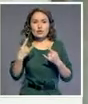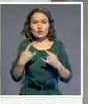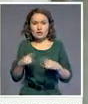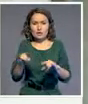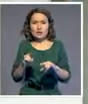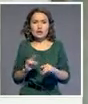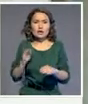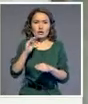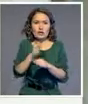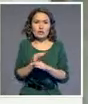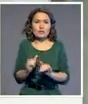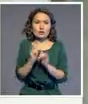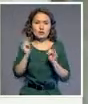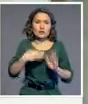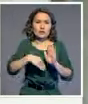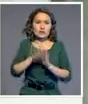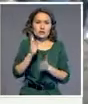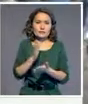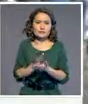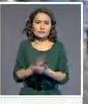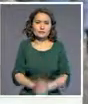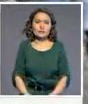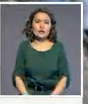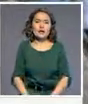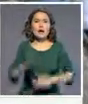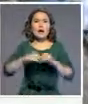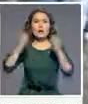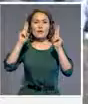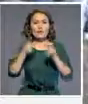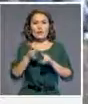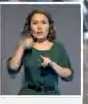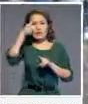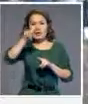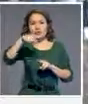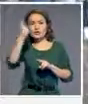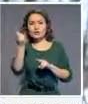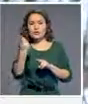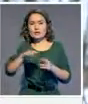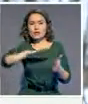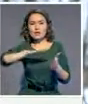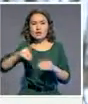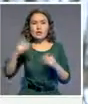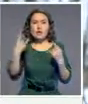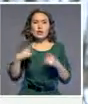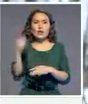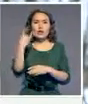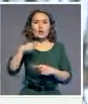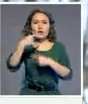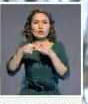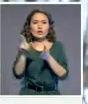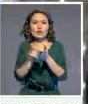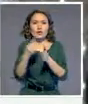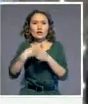саны өлгендермен салыстырғанда тұрақты түрде артып келеді. Мамандардың айтуынша, биылғы жылы соғыстан кейін туған ұрпақ зейнетке шыға бастайды,